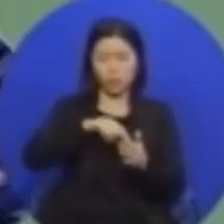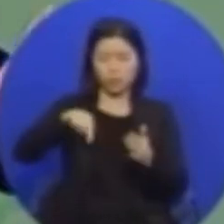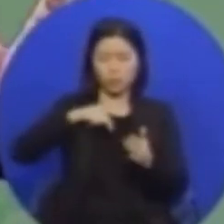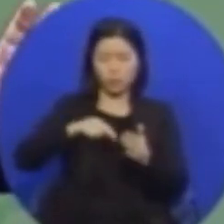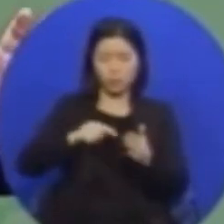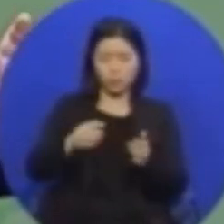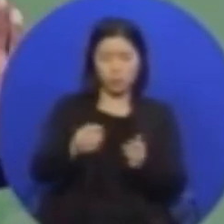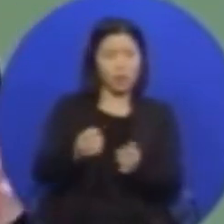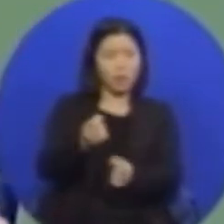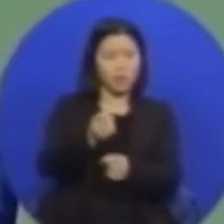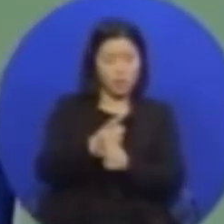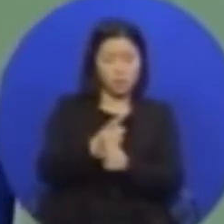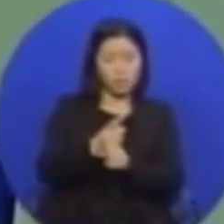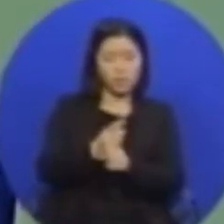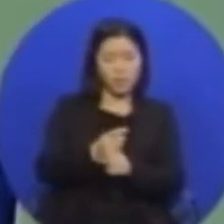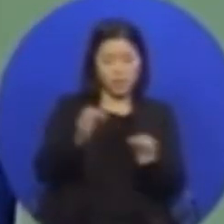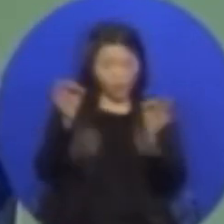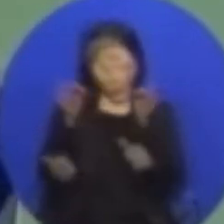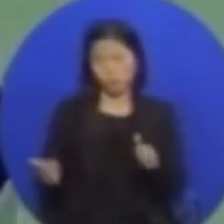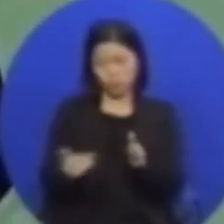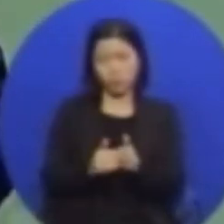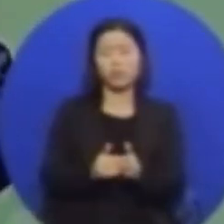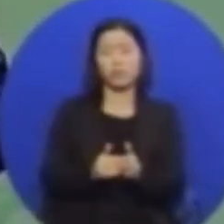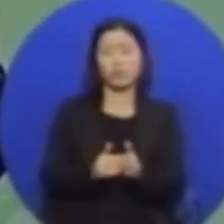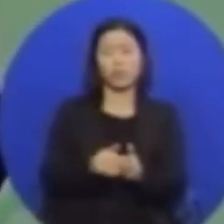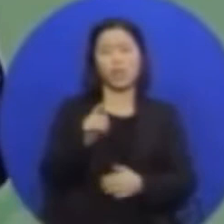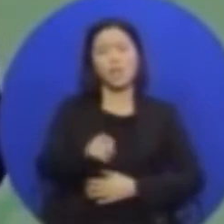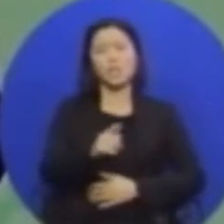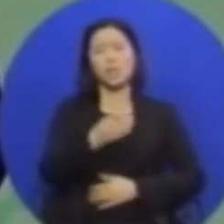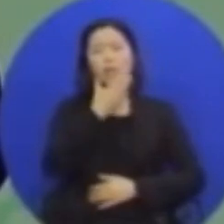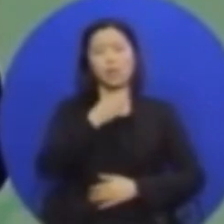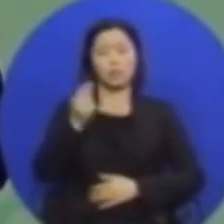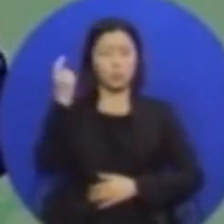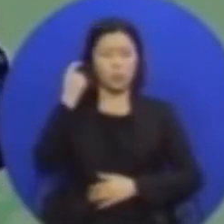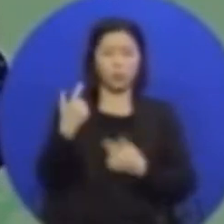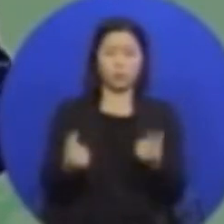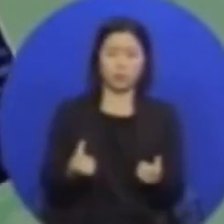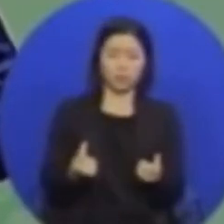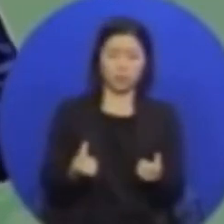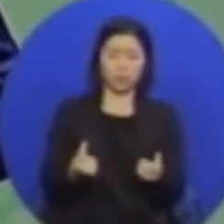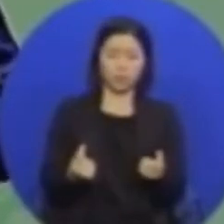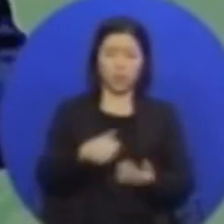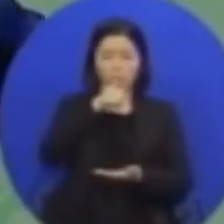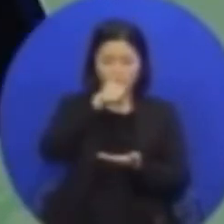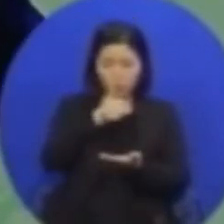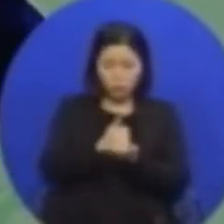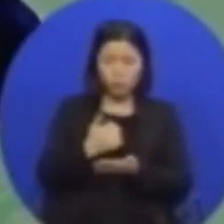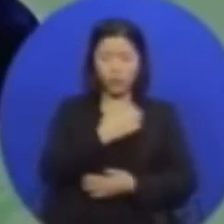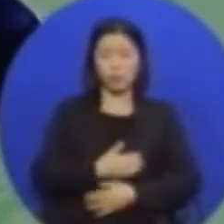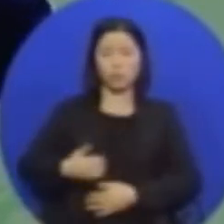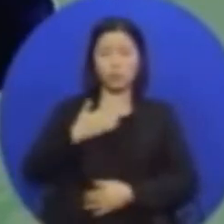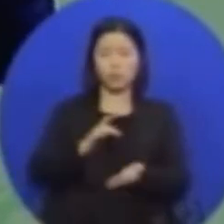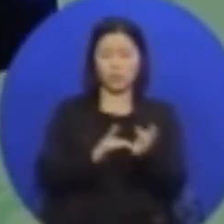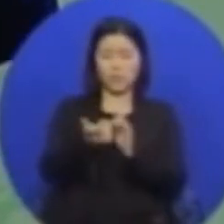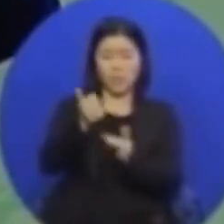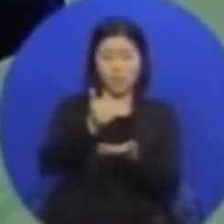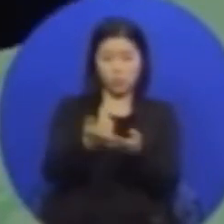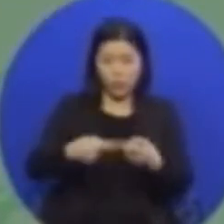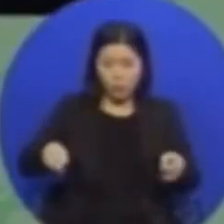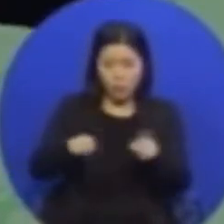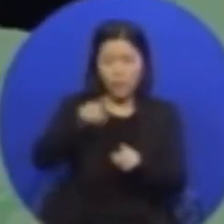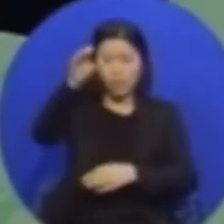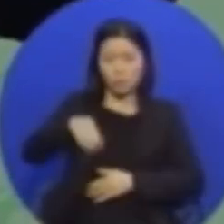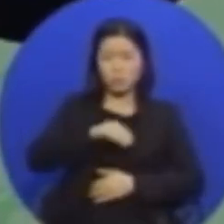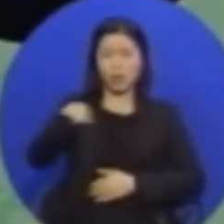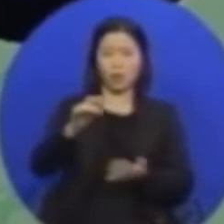청산 된 삶을 살게 됩니다 우리가 예수를 믿게 되면 죄의 몸은 예수님과 함께 십자가에 이미 못